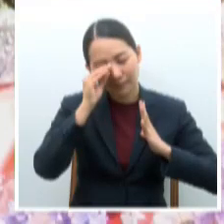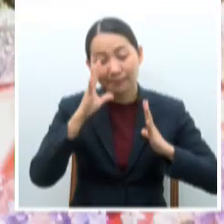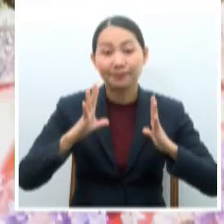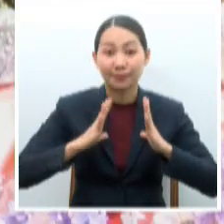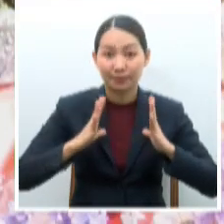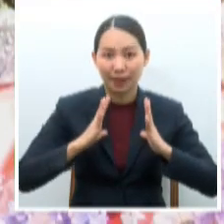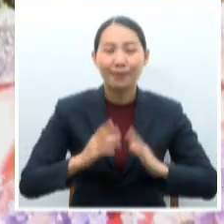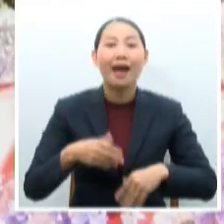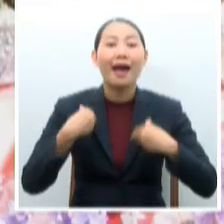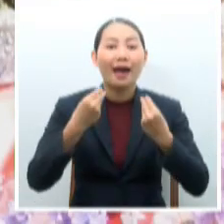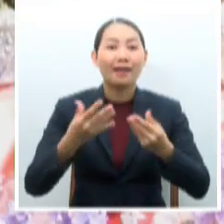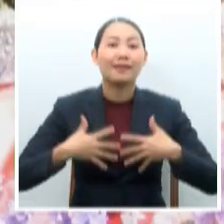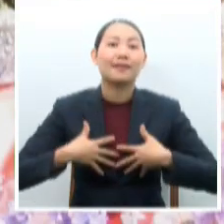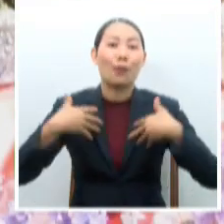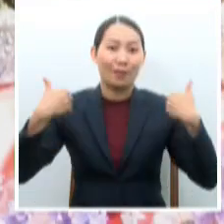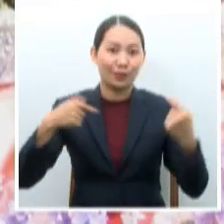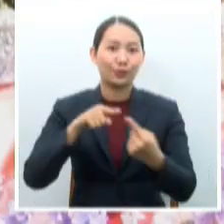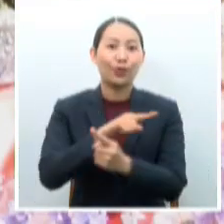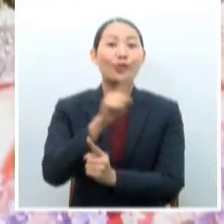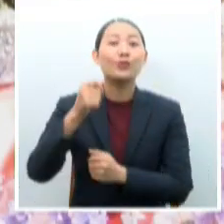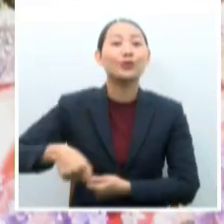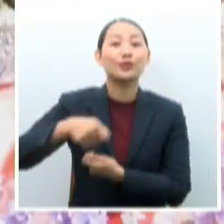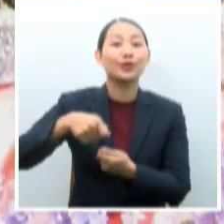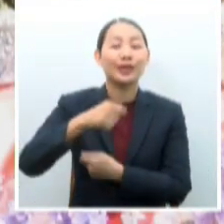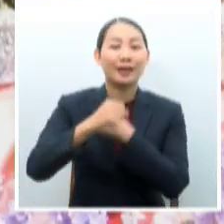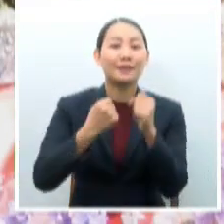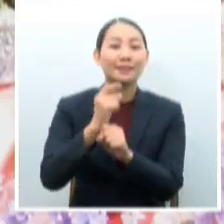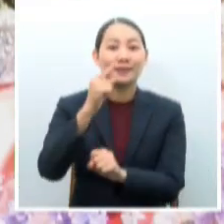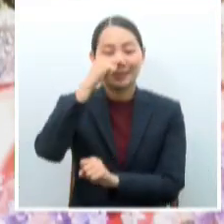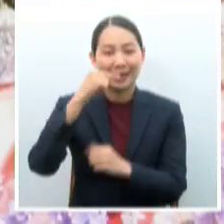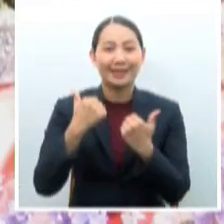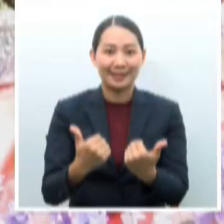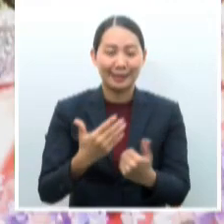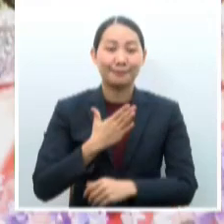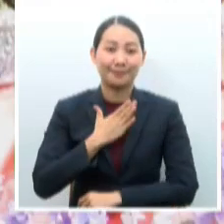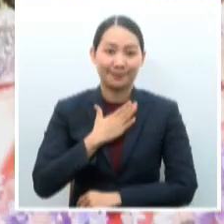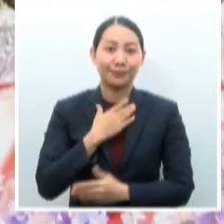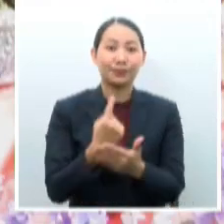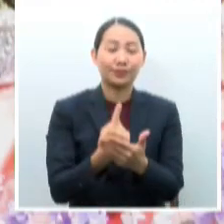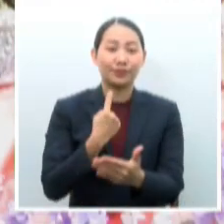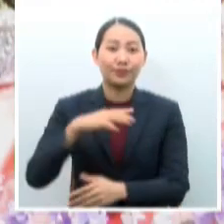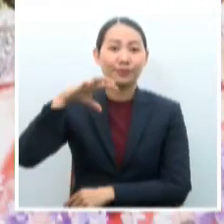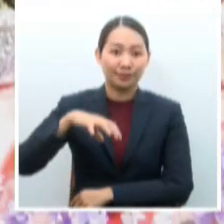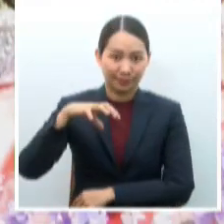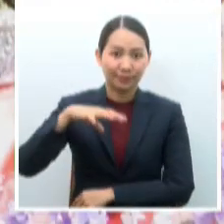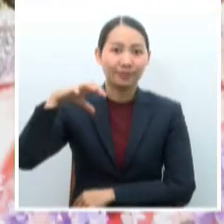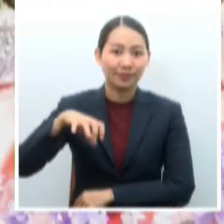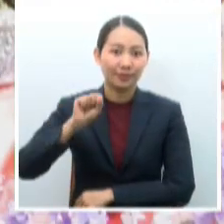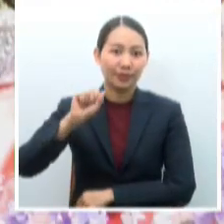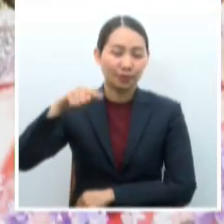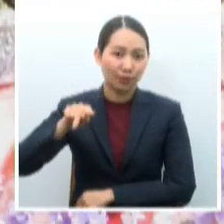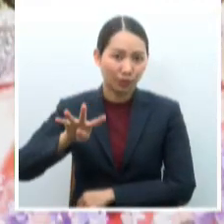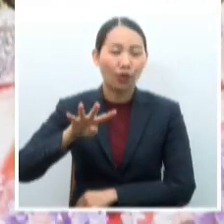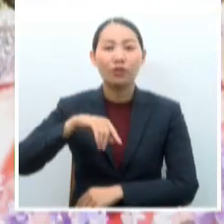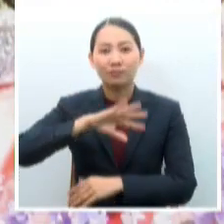ใหม่ไทยและก็วันสงกรานต์ในปีนี้นะครับในนามของกระทรวงศึกษาธิการและสำนักงานคณะกรรมการการศึกษาขั้นพื้นฐานก็ขอให้ทุกท่าน